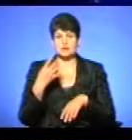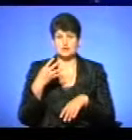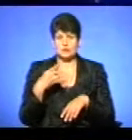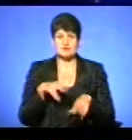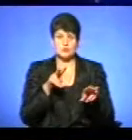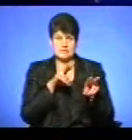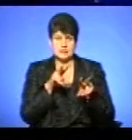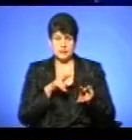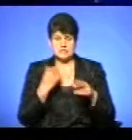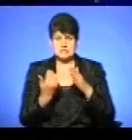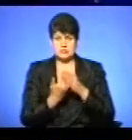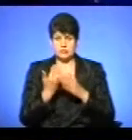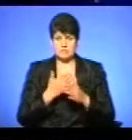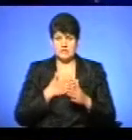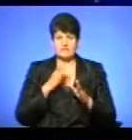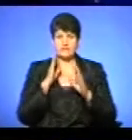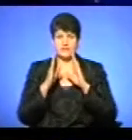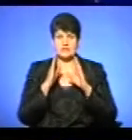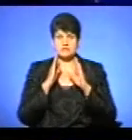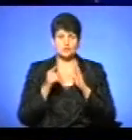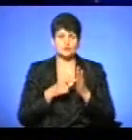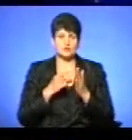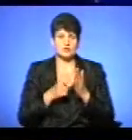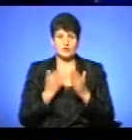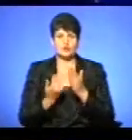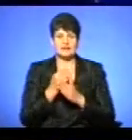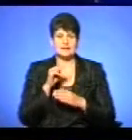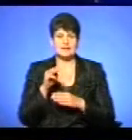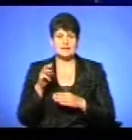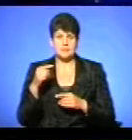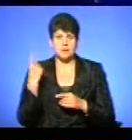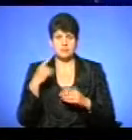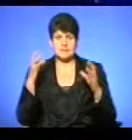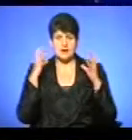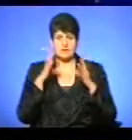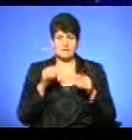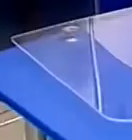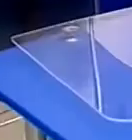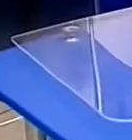слідкуйте за оновленнями нашої Facebook-сторінки «Новини ТТБ. Обласне радіо». На все добре.